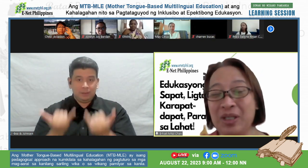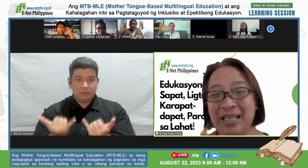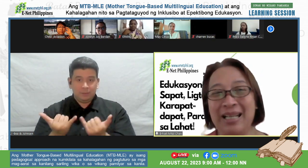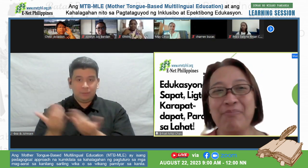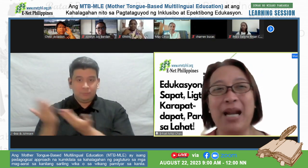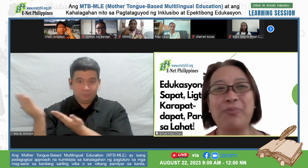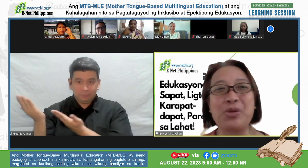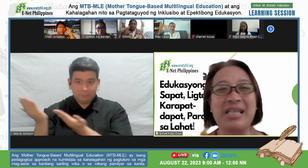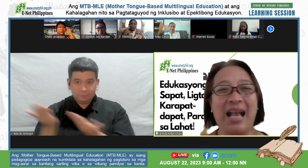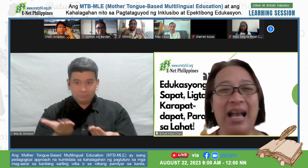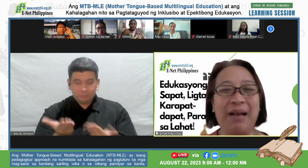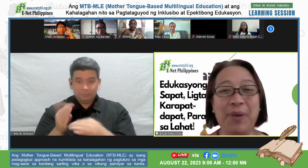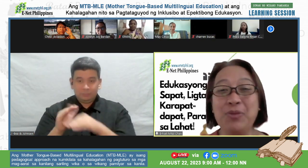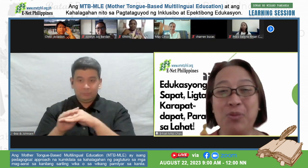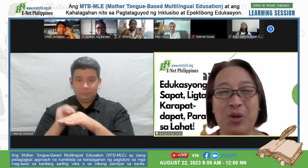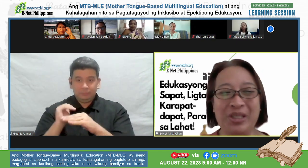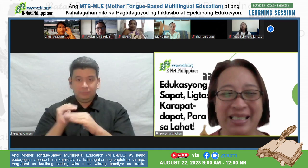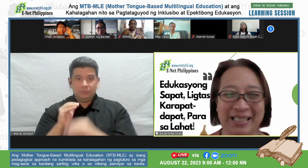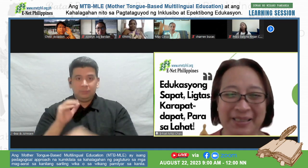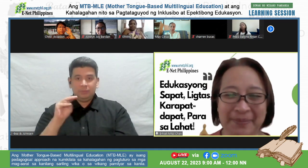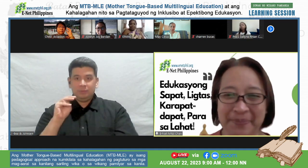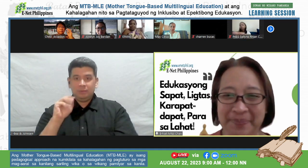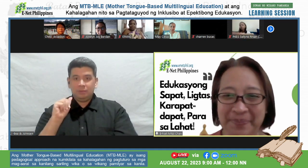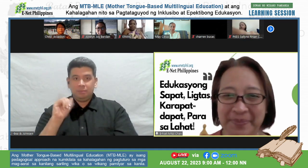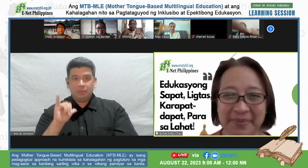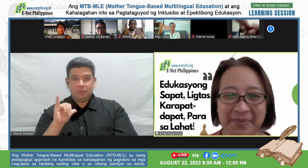Cinco para po sa pagbubuod.